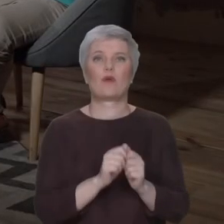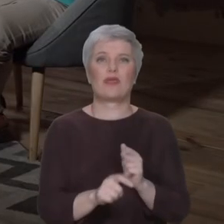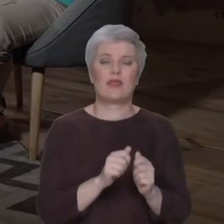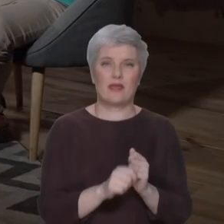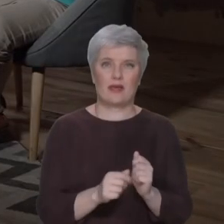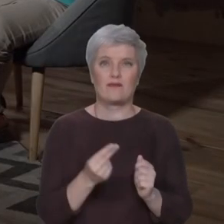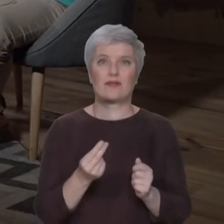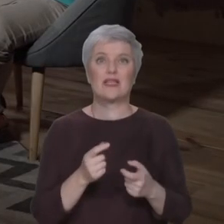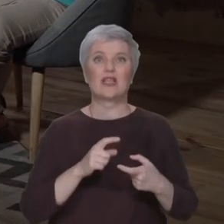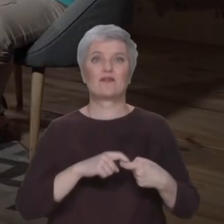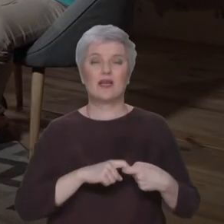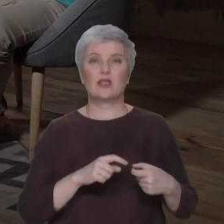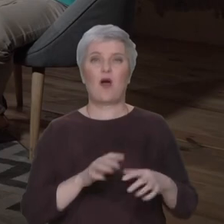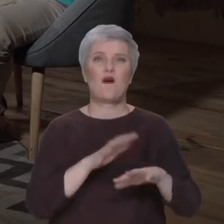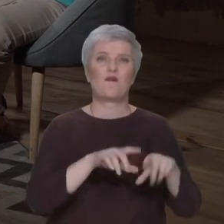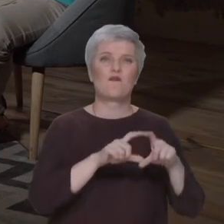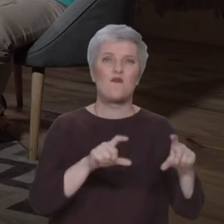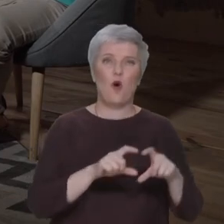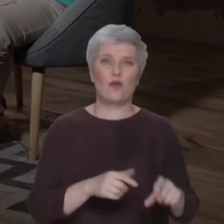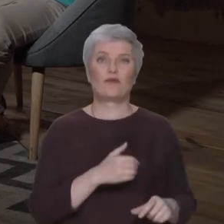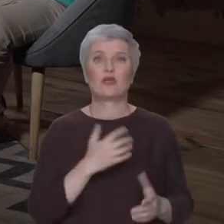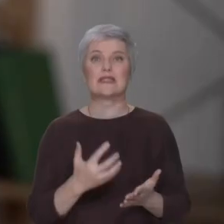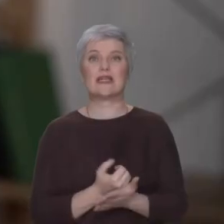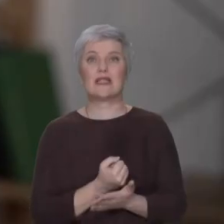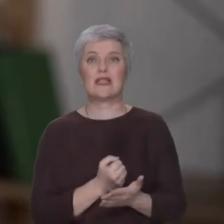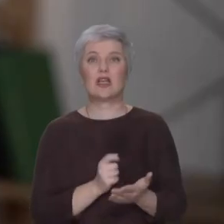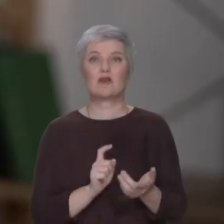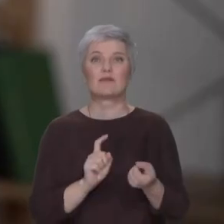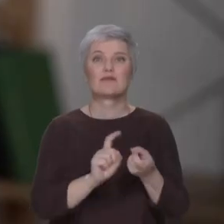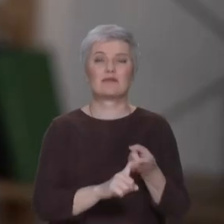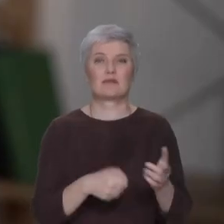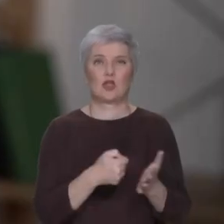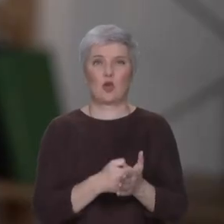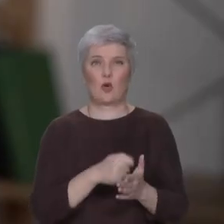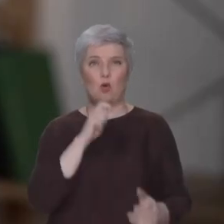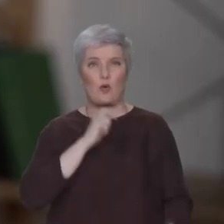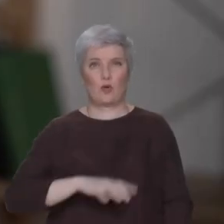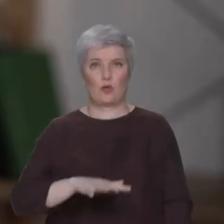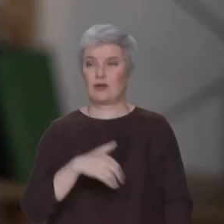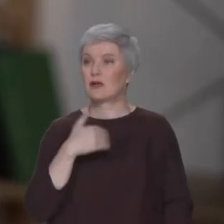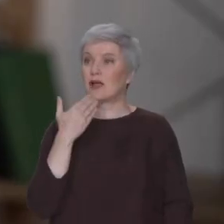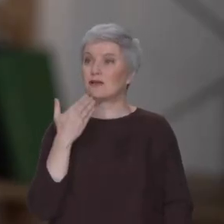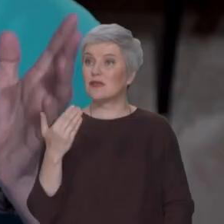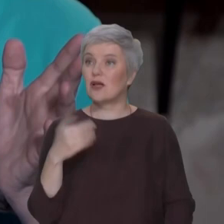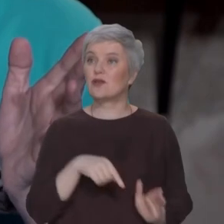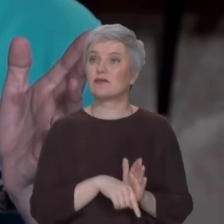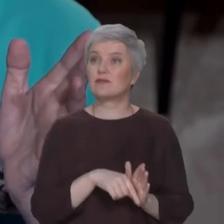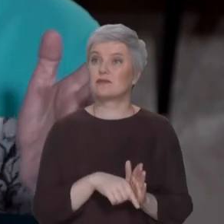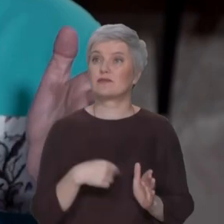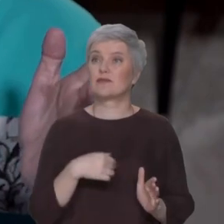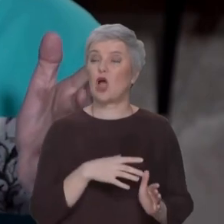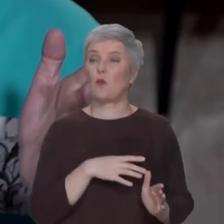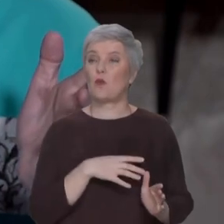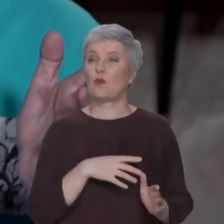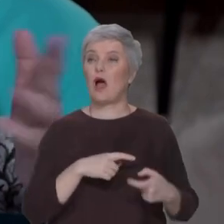хочуть отримати зиск, і просто фондів, які хочуть знайти точку дотику в Україні. Я звертався до нього в сенсі, я став